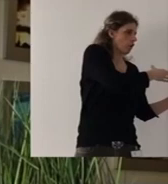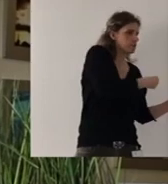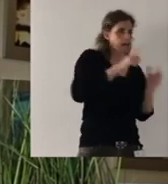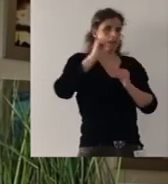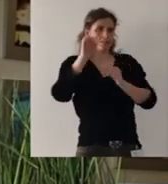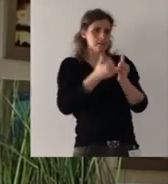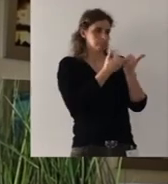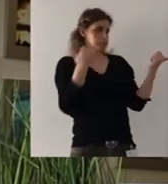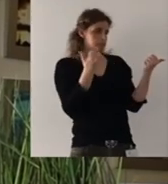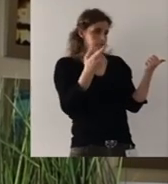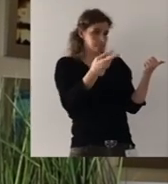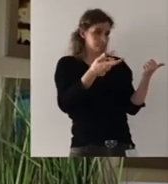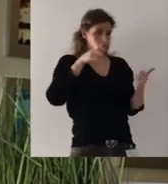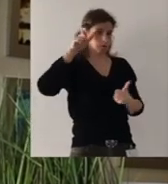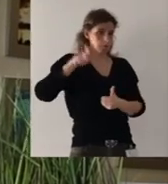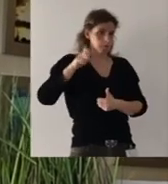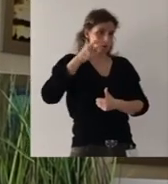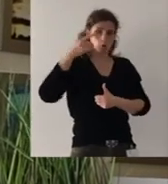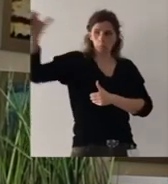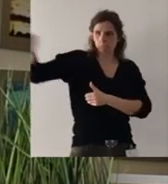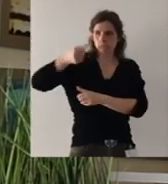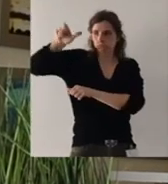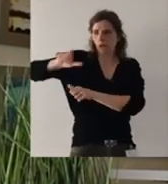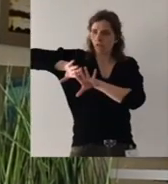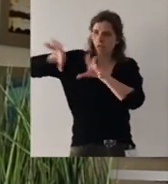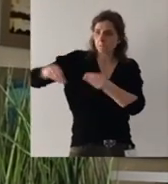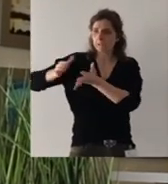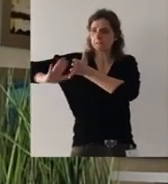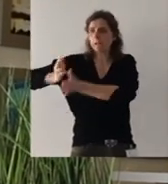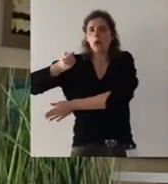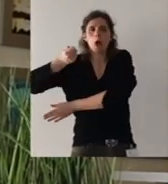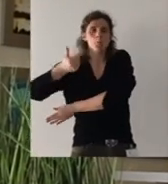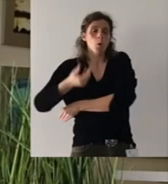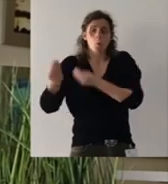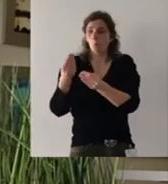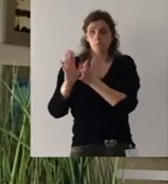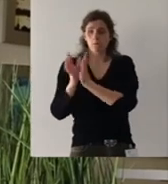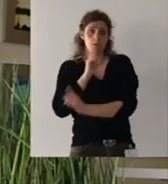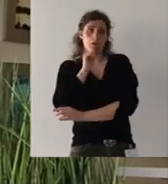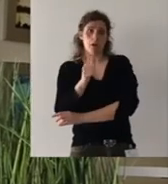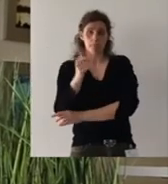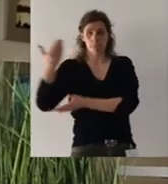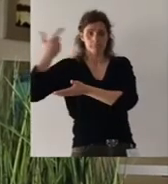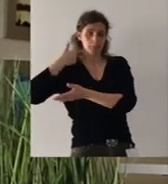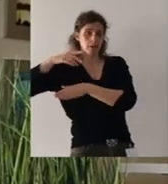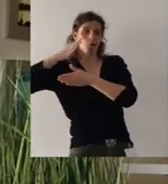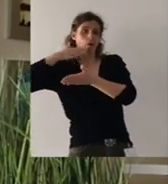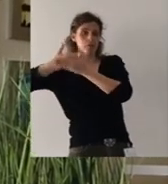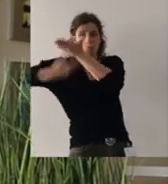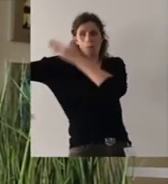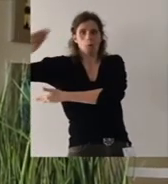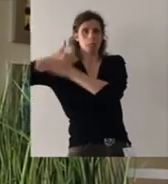le français et la langue des signes. Donc ils amenaient quelqu'un de leur famille qui connaissait un petit peu la langue des signes ou pas du tout, qui faisait finalement le rendez-vous à leur